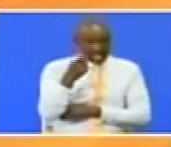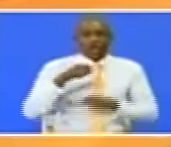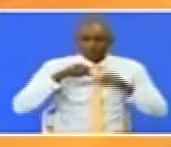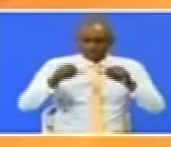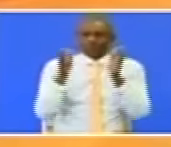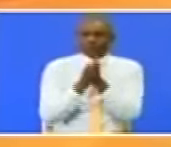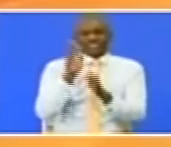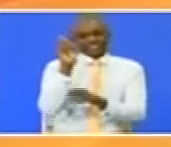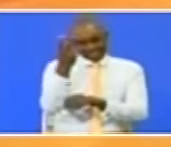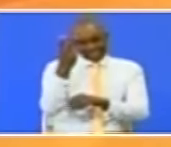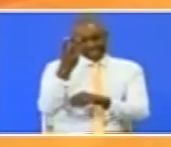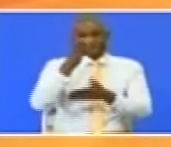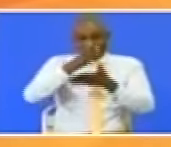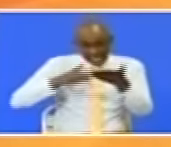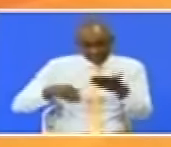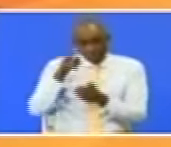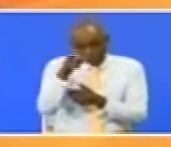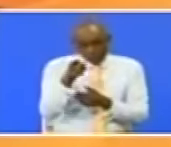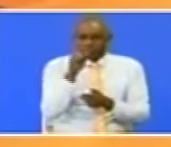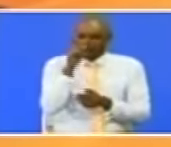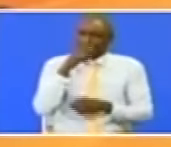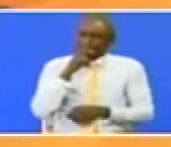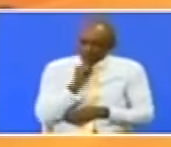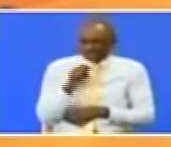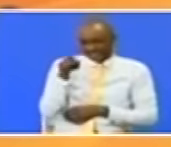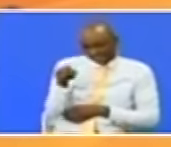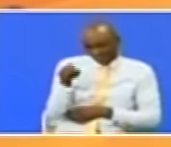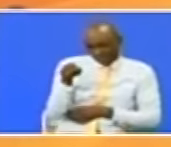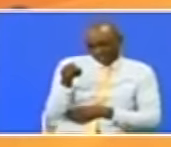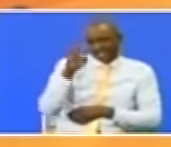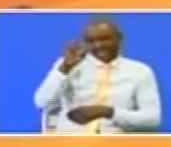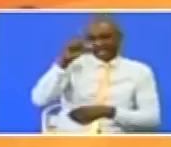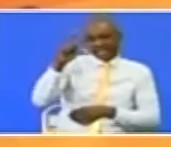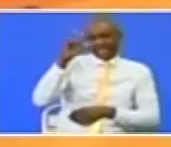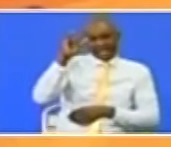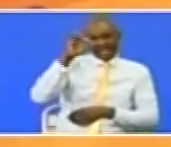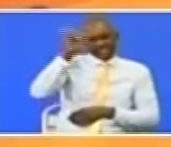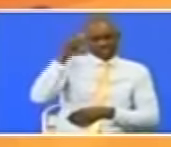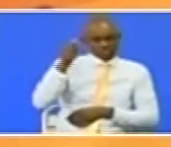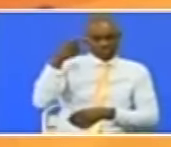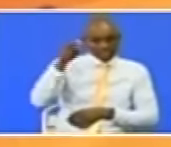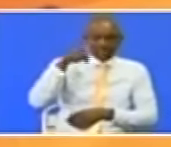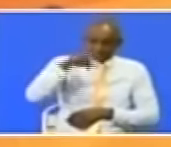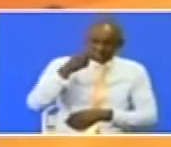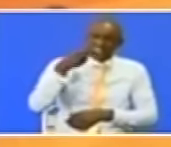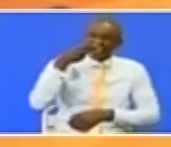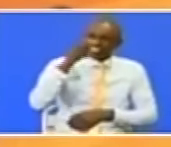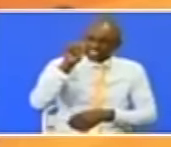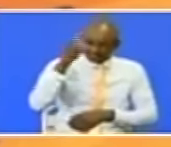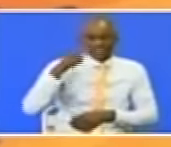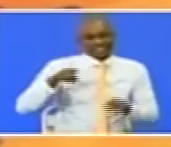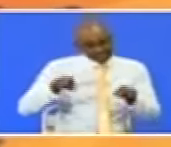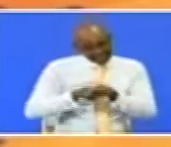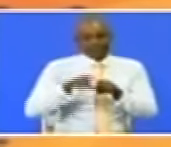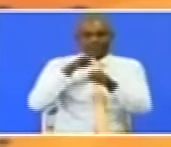Tuendelee na makala haya ambayo yanamhusu kijana mmoja Elijah Lemaiyan ambaye ana virusi vya ukimwi na ambaye